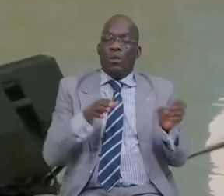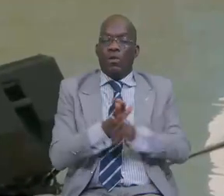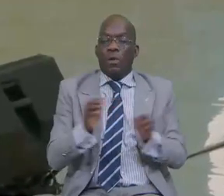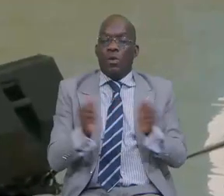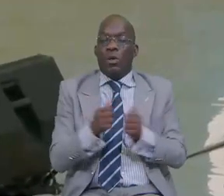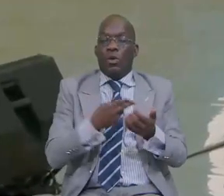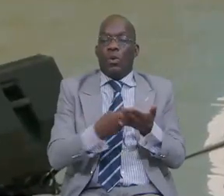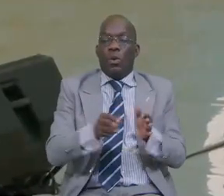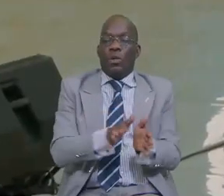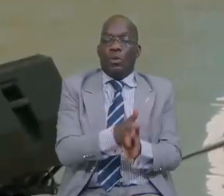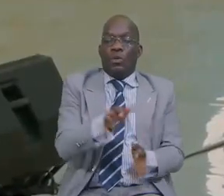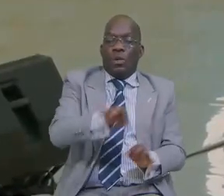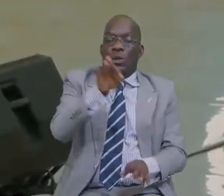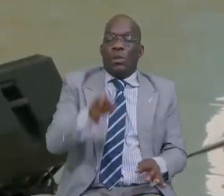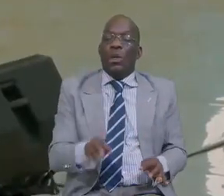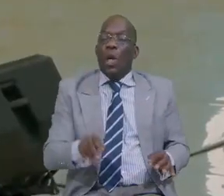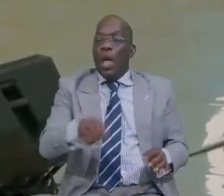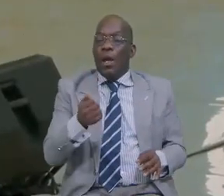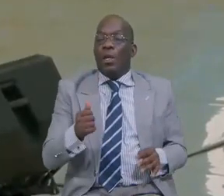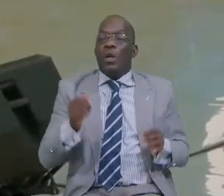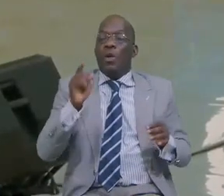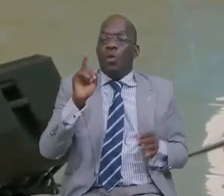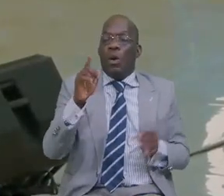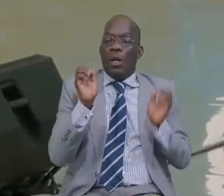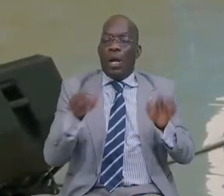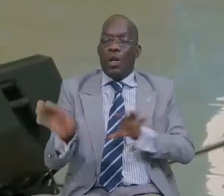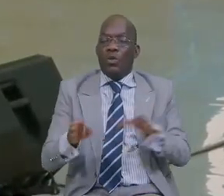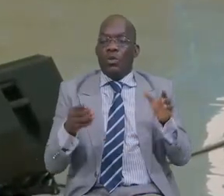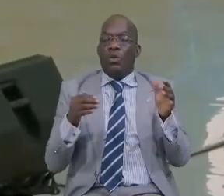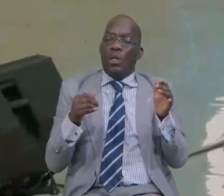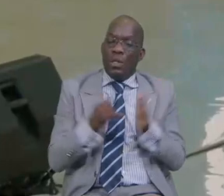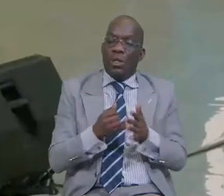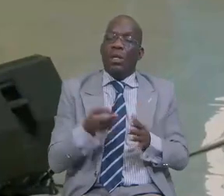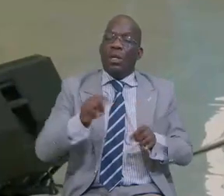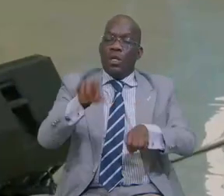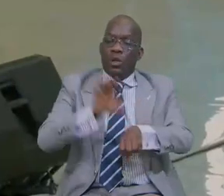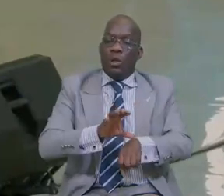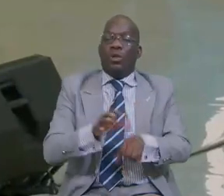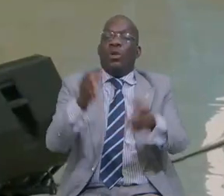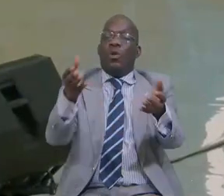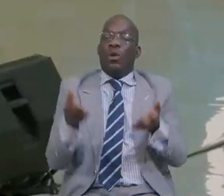Saint-Esprit. Tout le monde peut le faire. Mais l'Église l'a placé. Voici ce que tu dois faire,